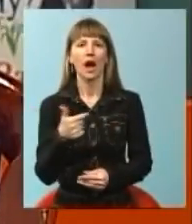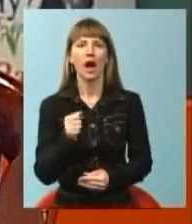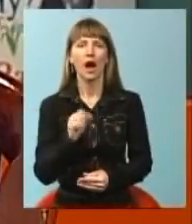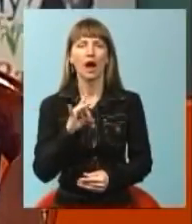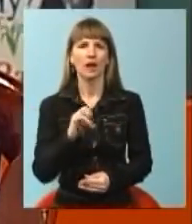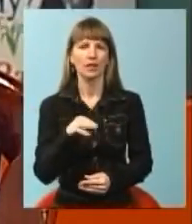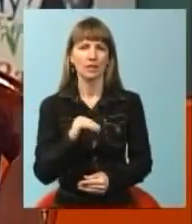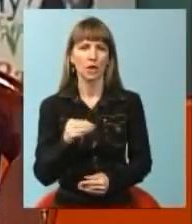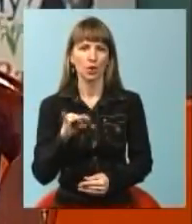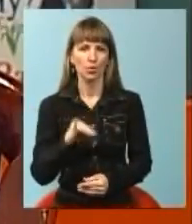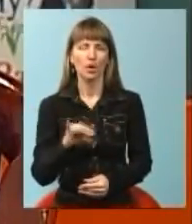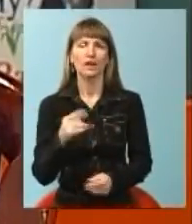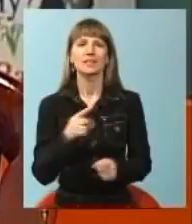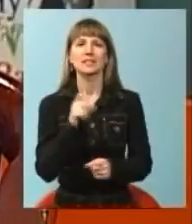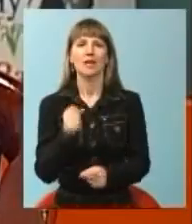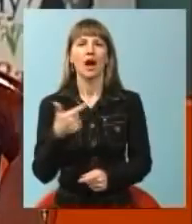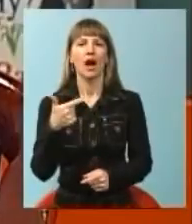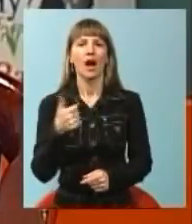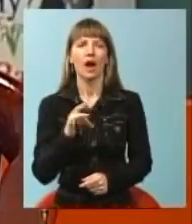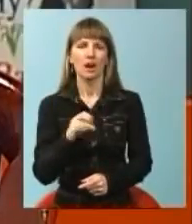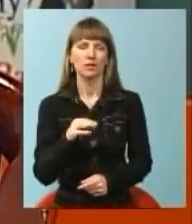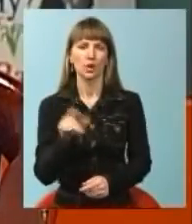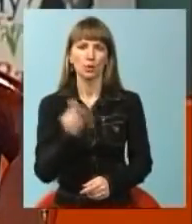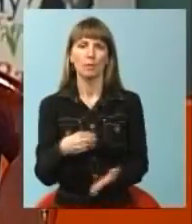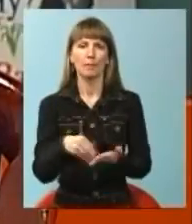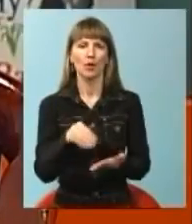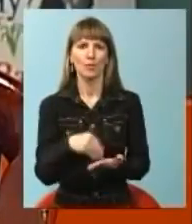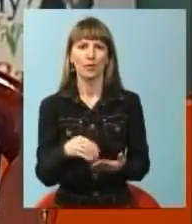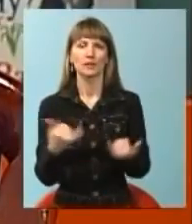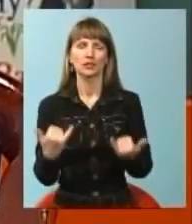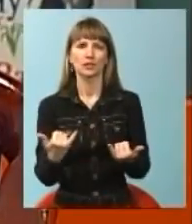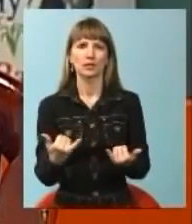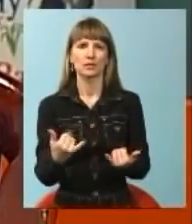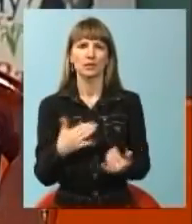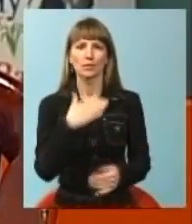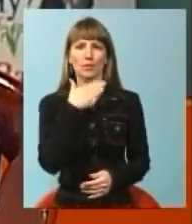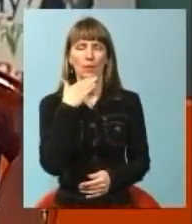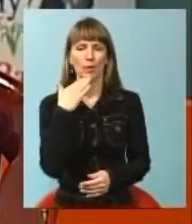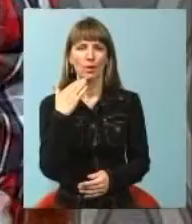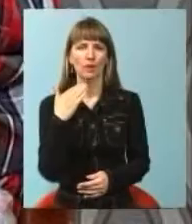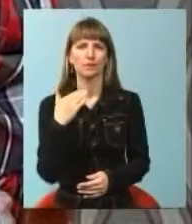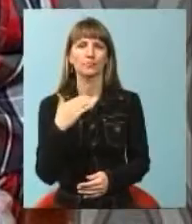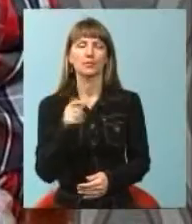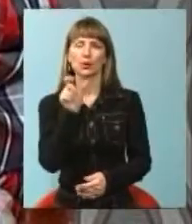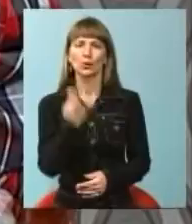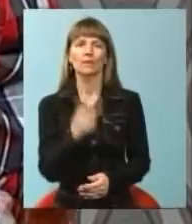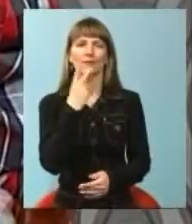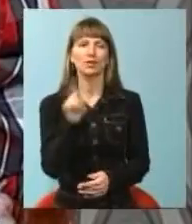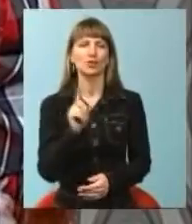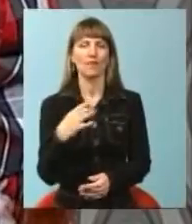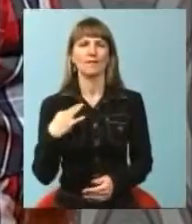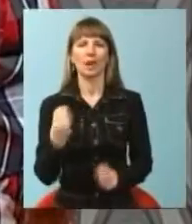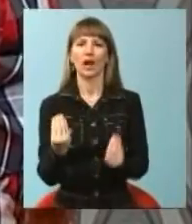за гарантії люди покупаються багато чаще. Тобто людина бачить, що дійсно